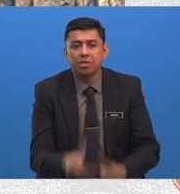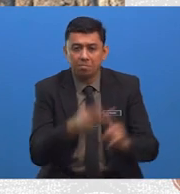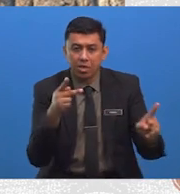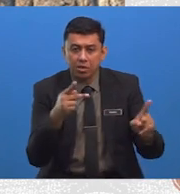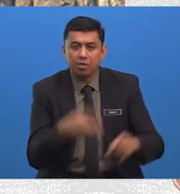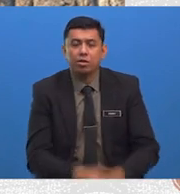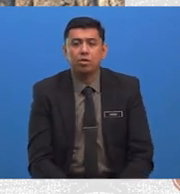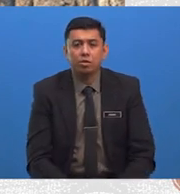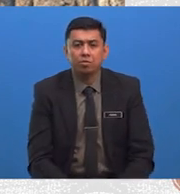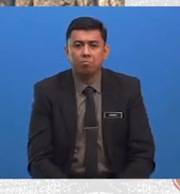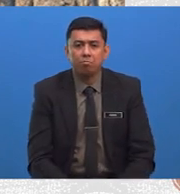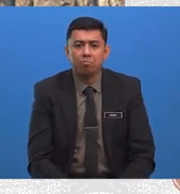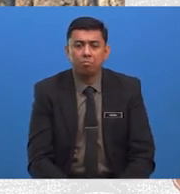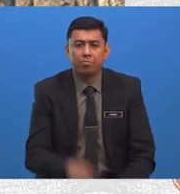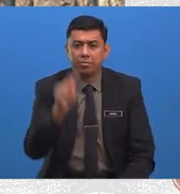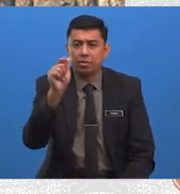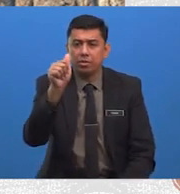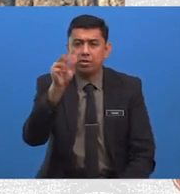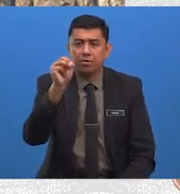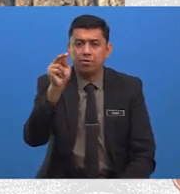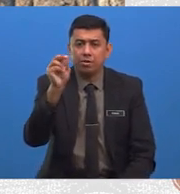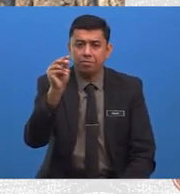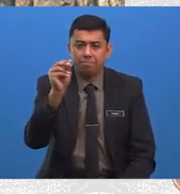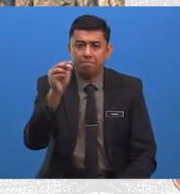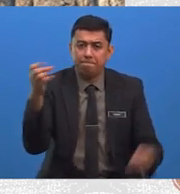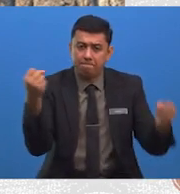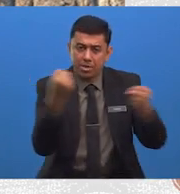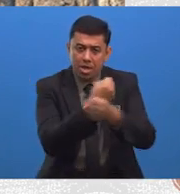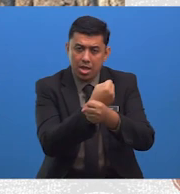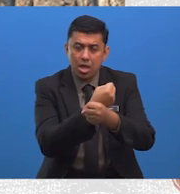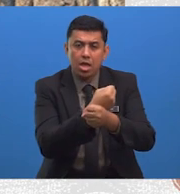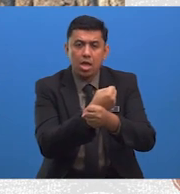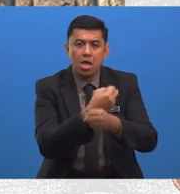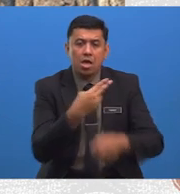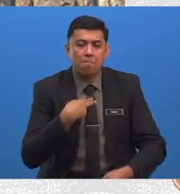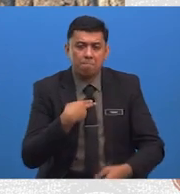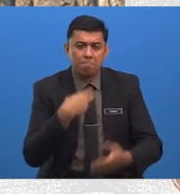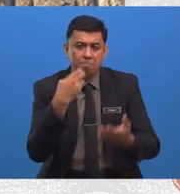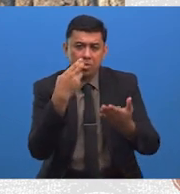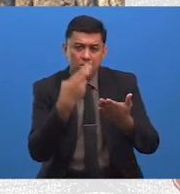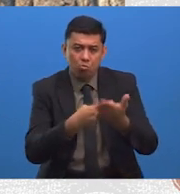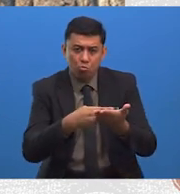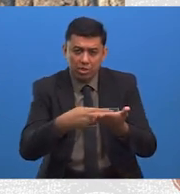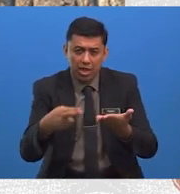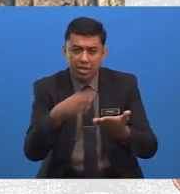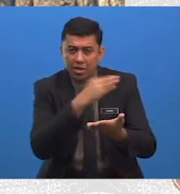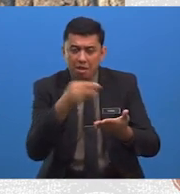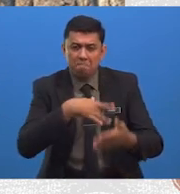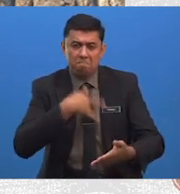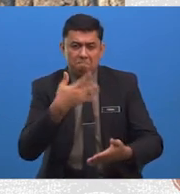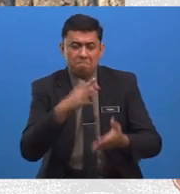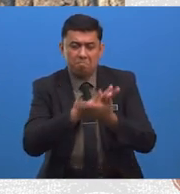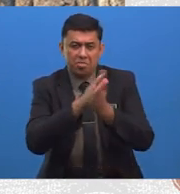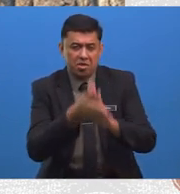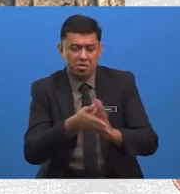daripada tawanan perang, hamba berhutang dan mereka yang rela menjadi hamba.